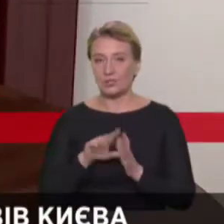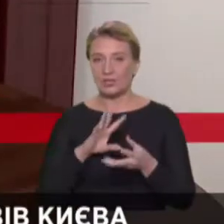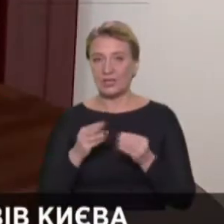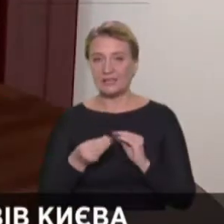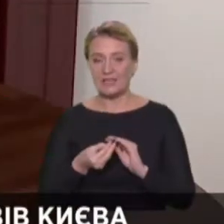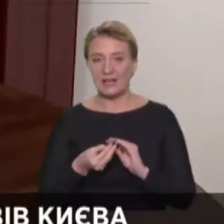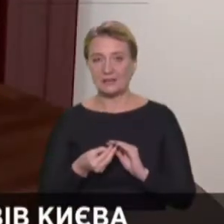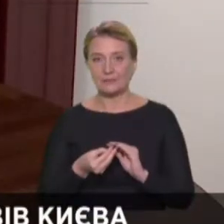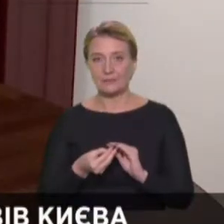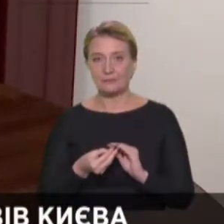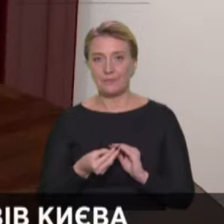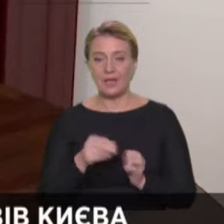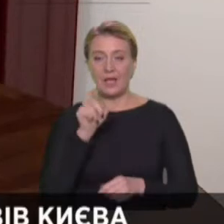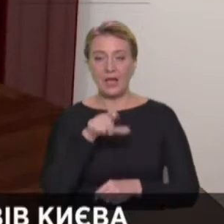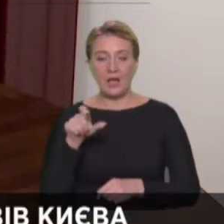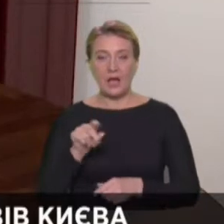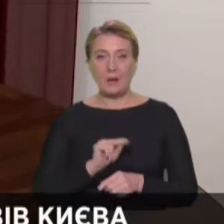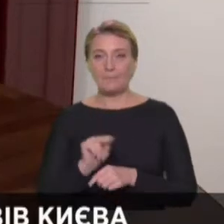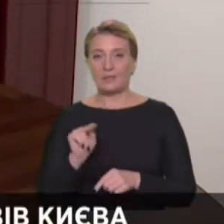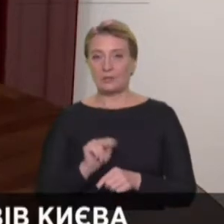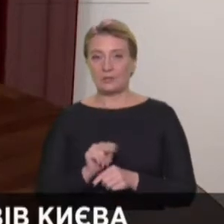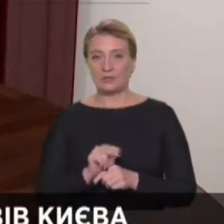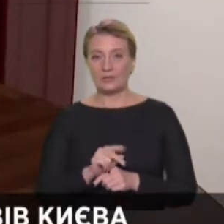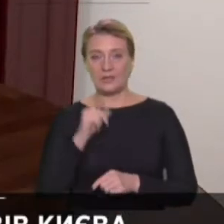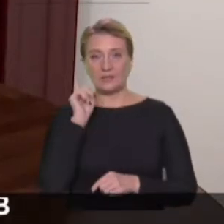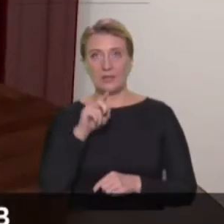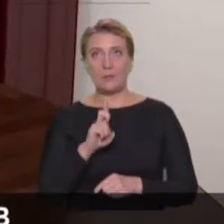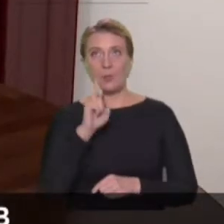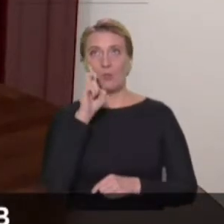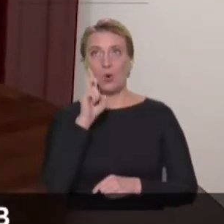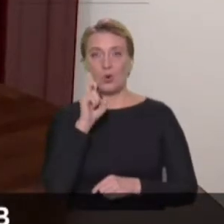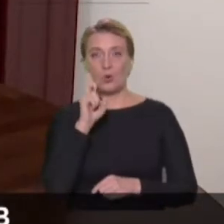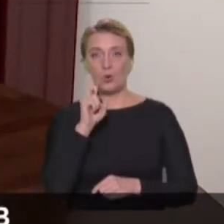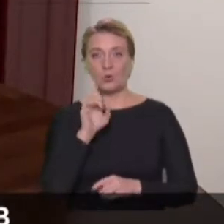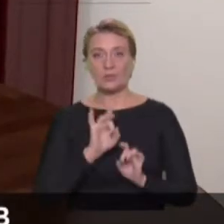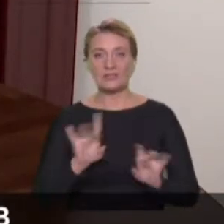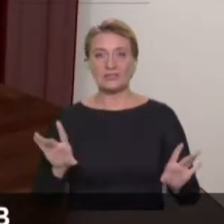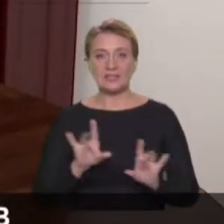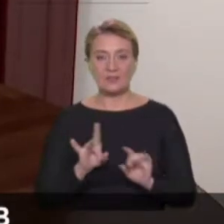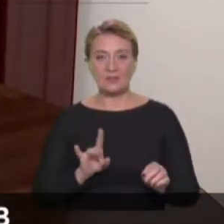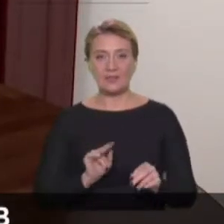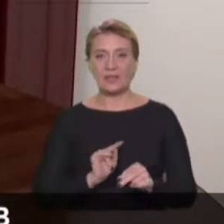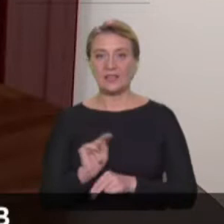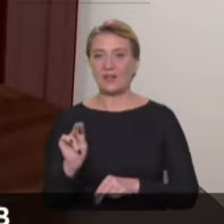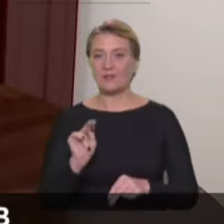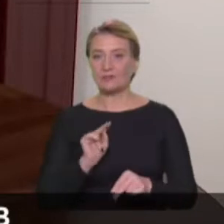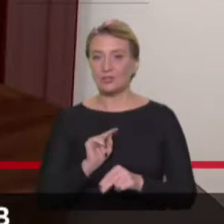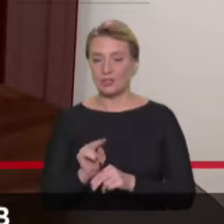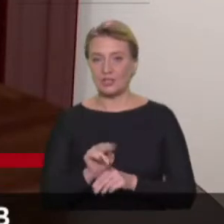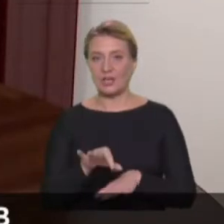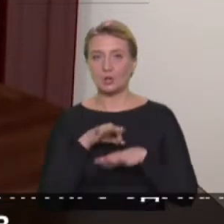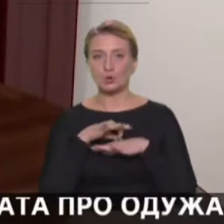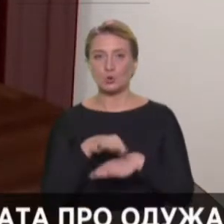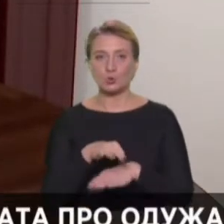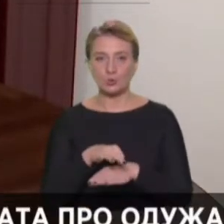Абітурієнт виявляє свої знання з основ богослів'я, з основ віровчення, з основ богослужіння. Він має